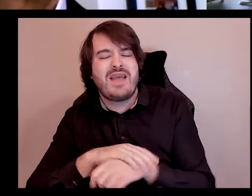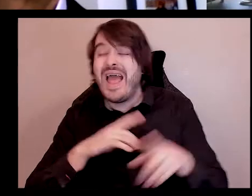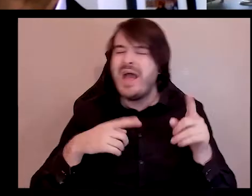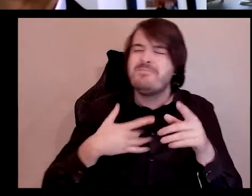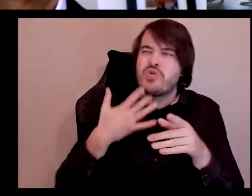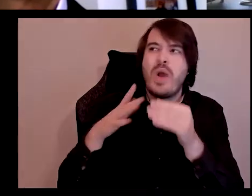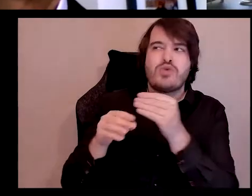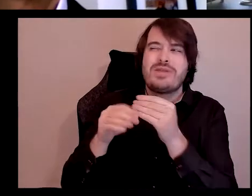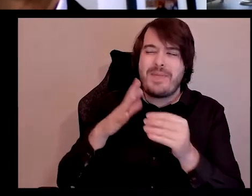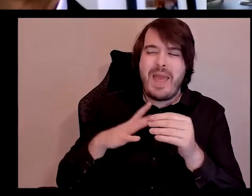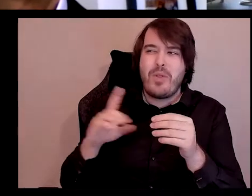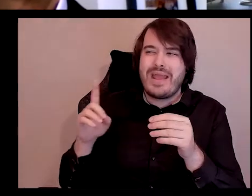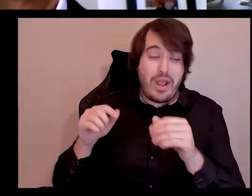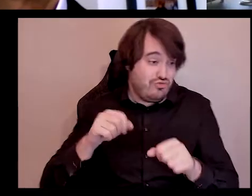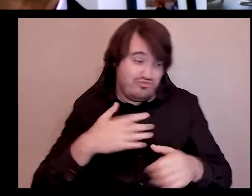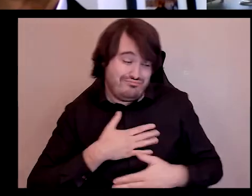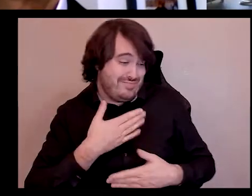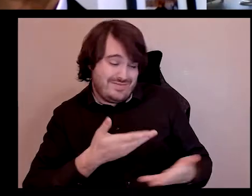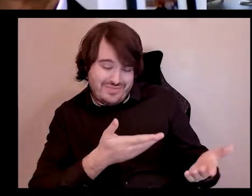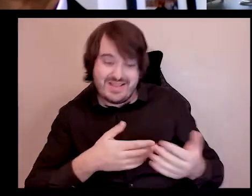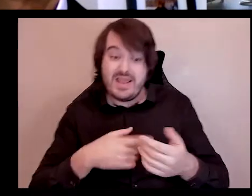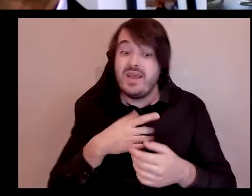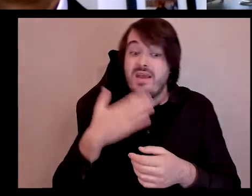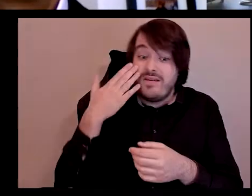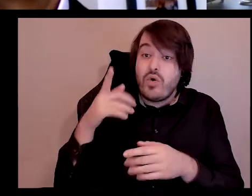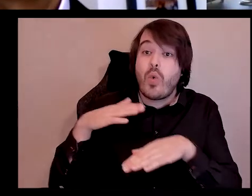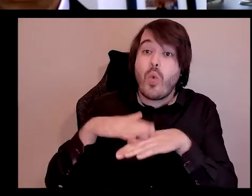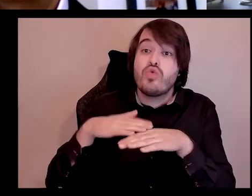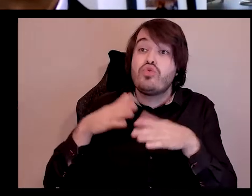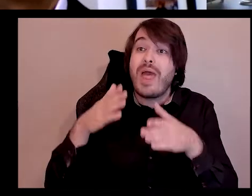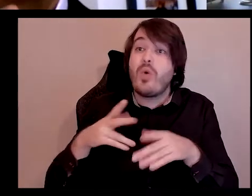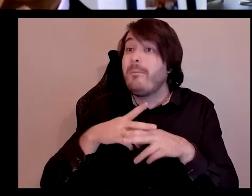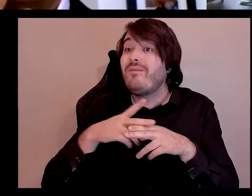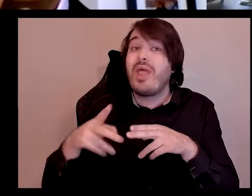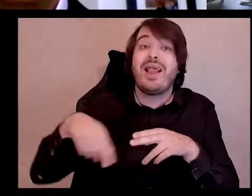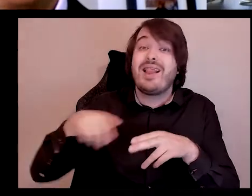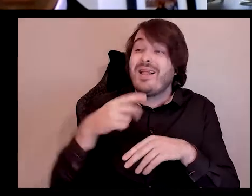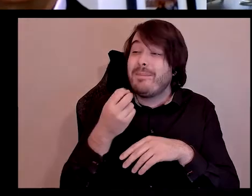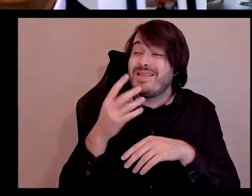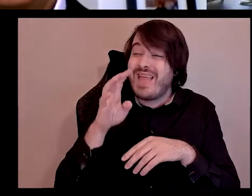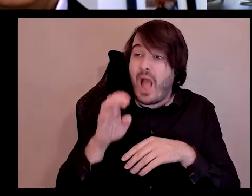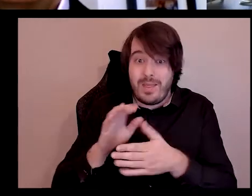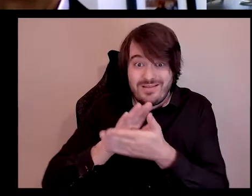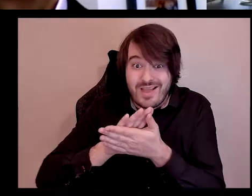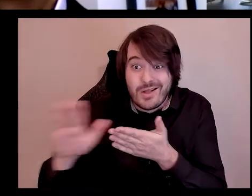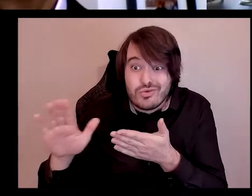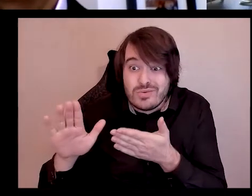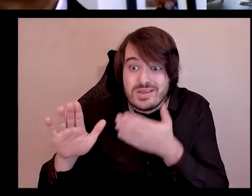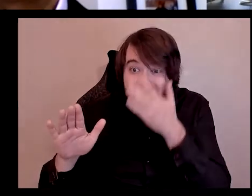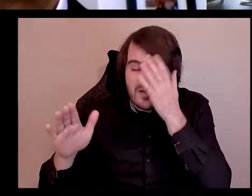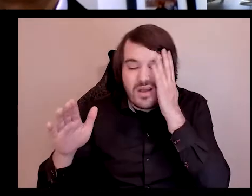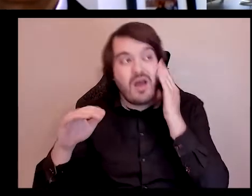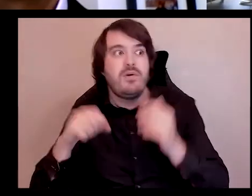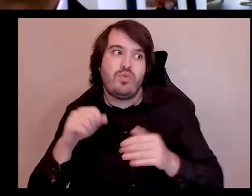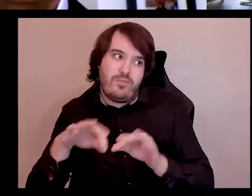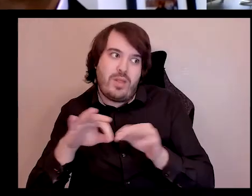pour aller chercher l'information là où elle est. Et là, si Claude... Vous permettez, Mme Deguire, oui? Est-ce que je peux compléter en vous disant que les